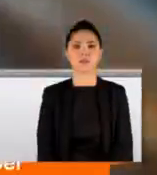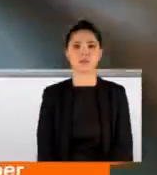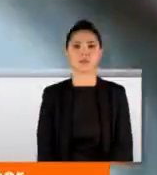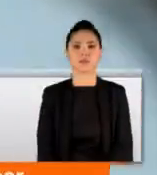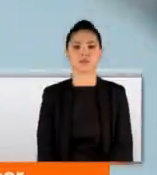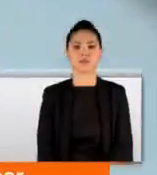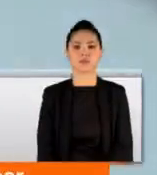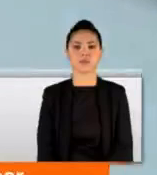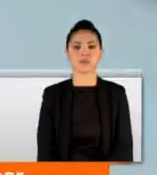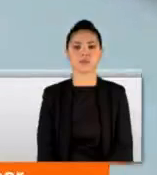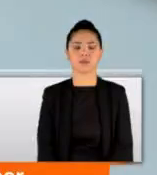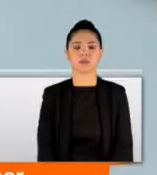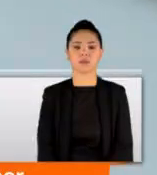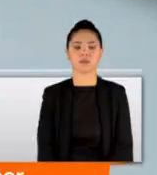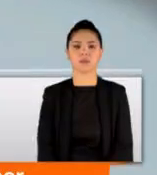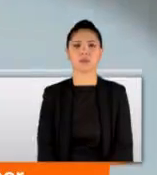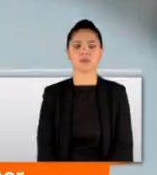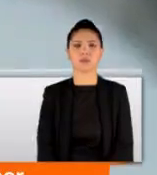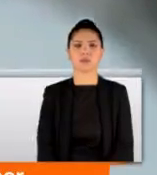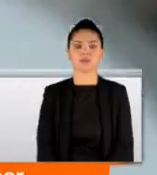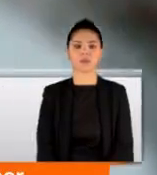Allahu Ekber. La ilahe